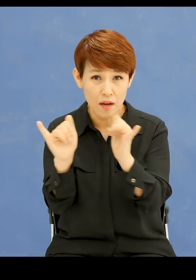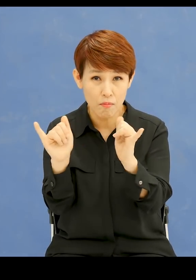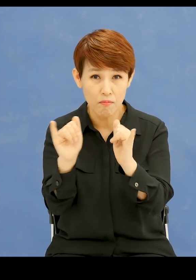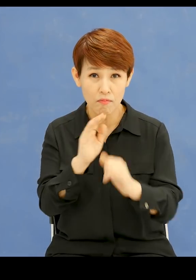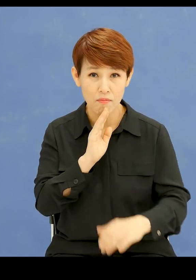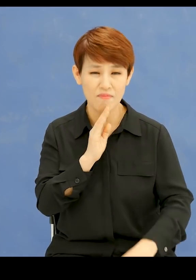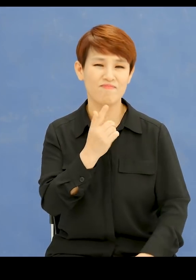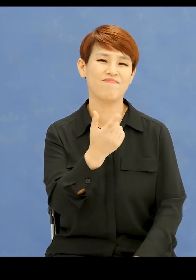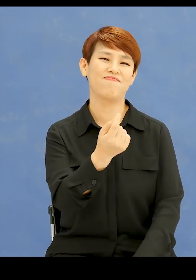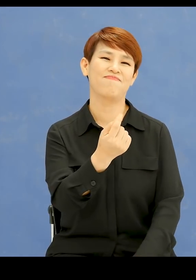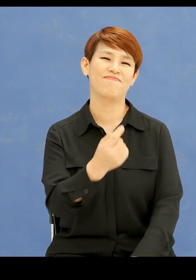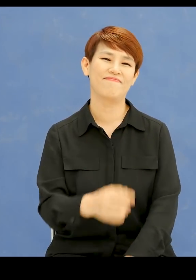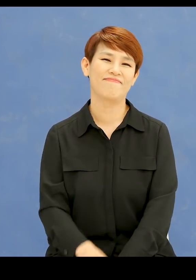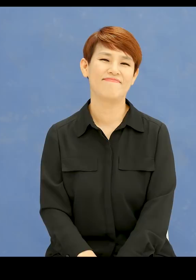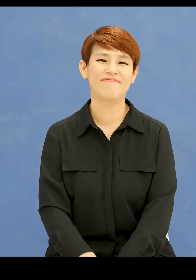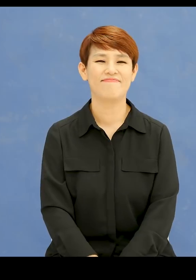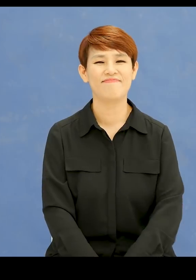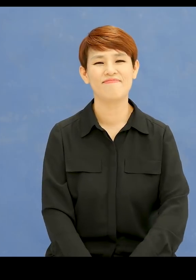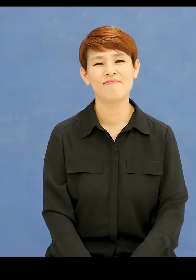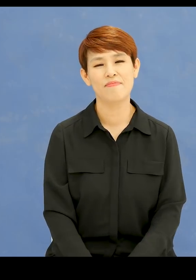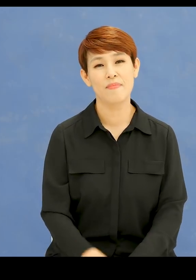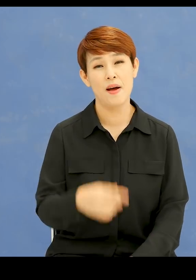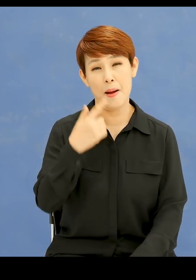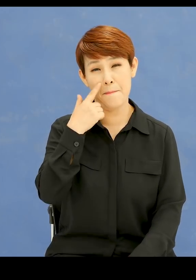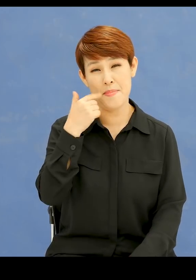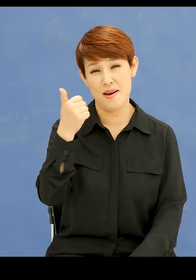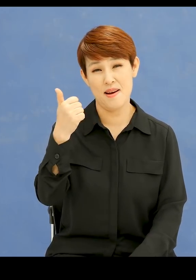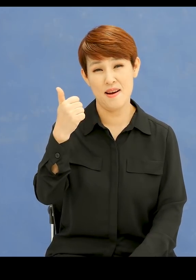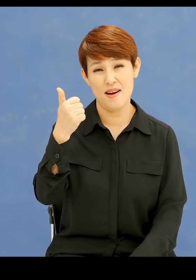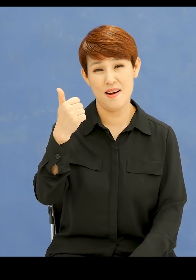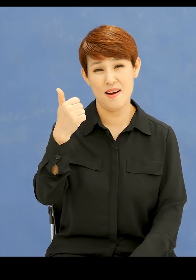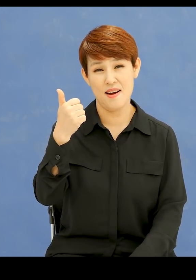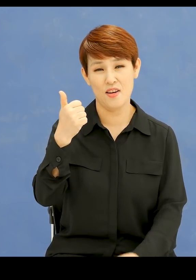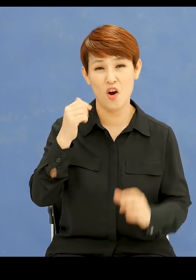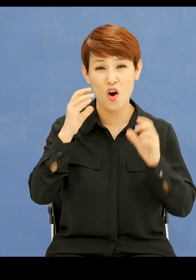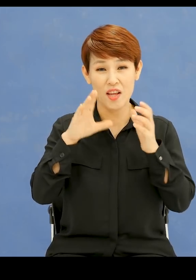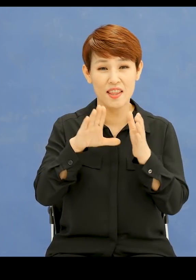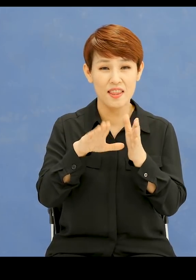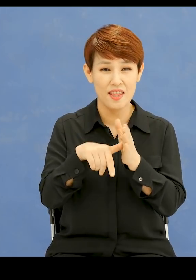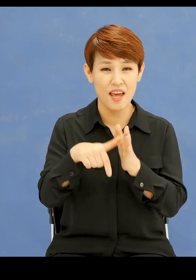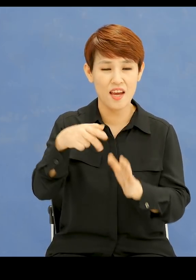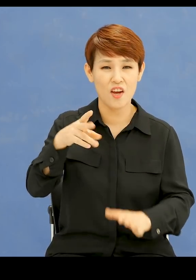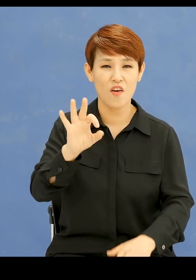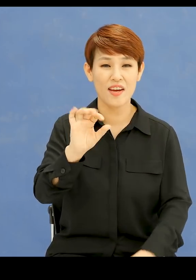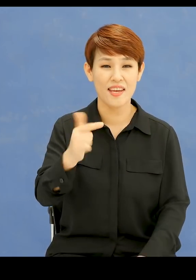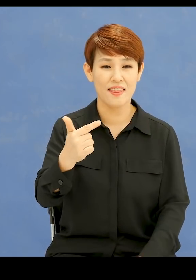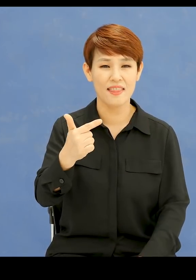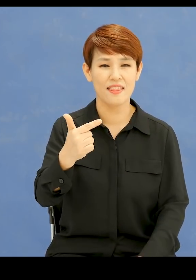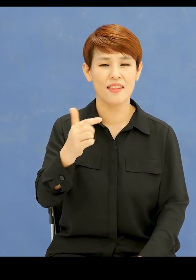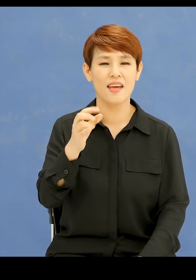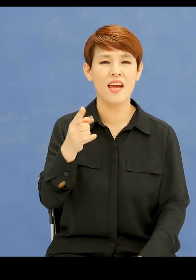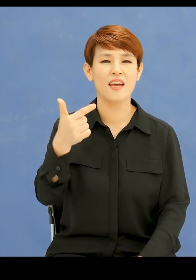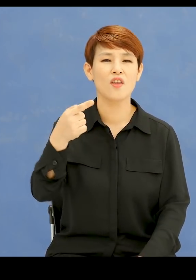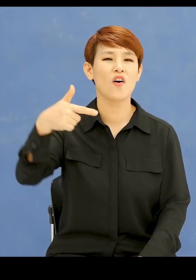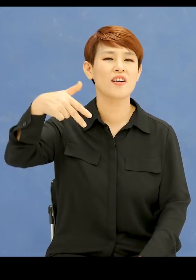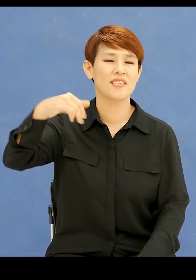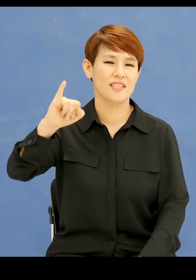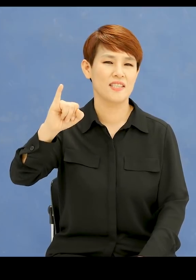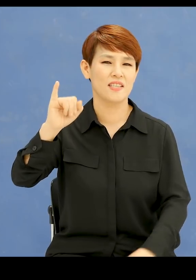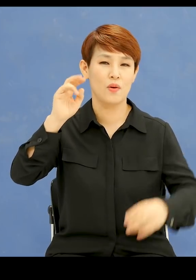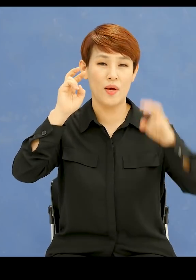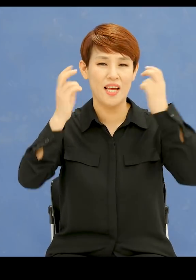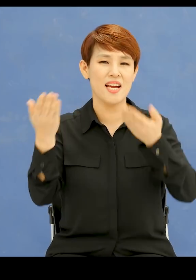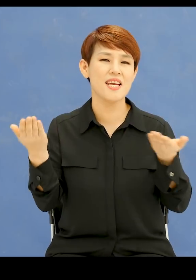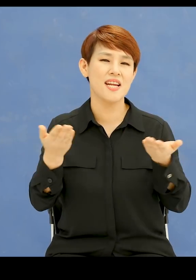봐요. 네네네. 아버지가 원래 어렸을 때 경인에너지라는 그 에너지